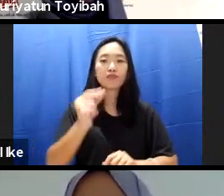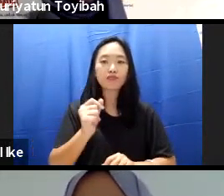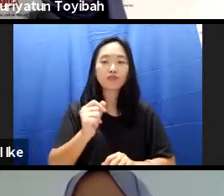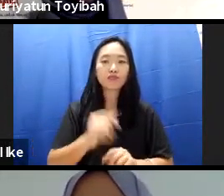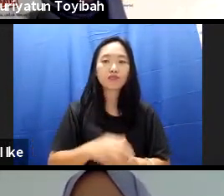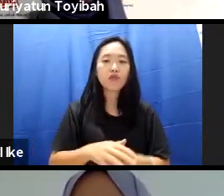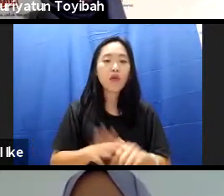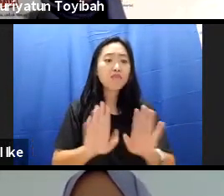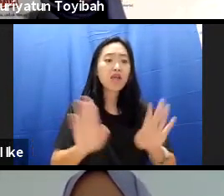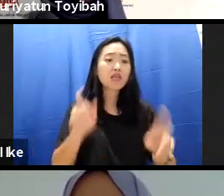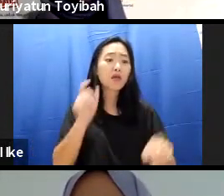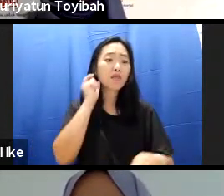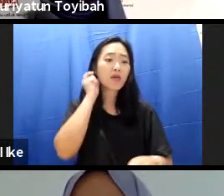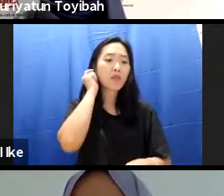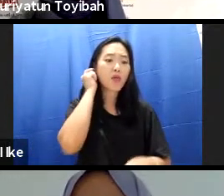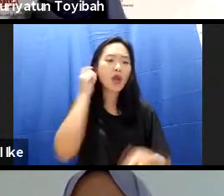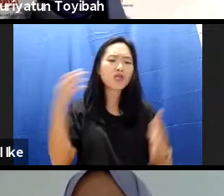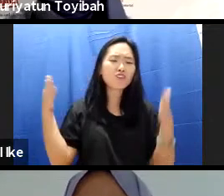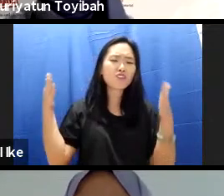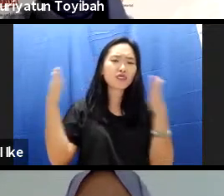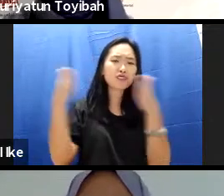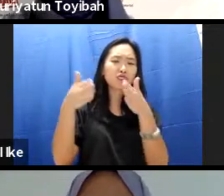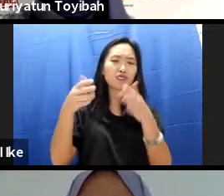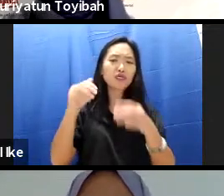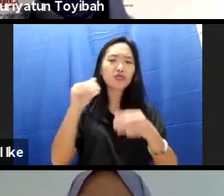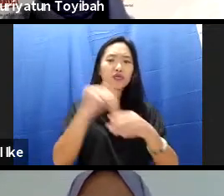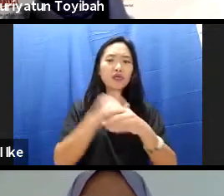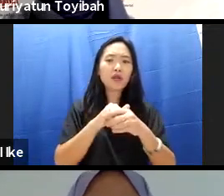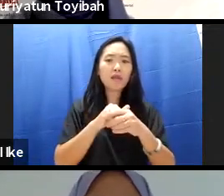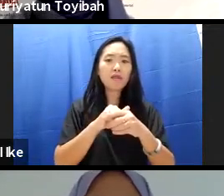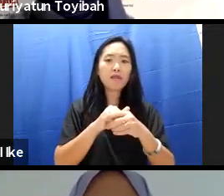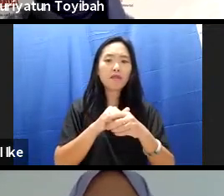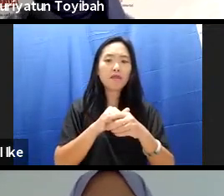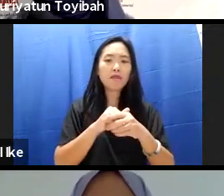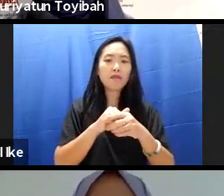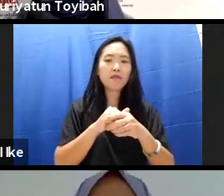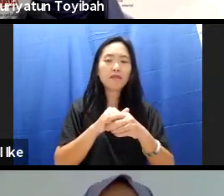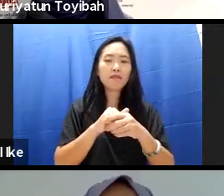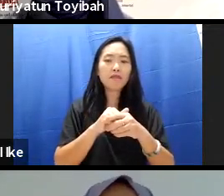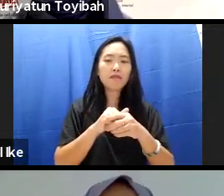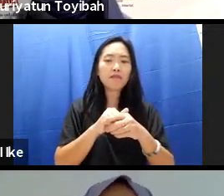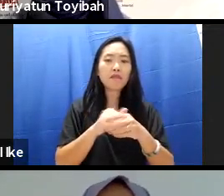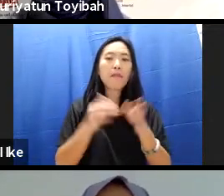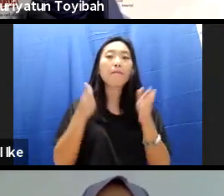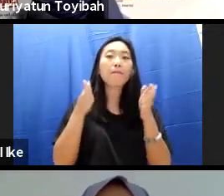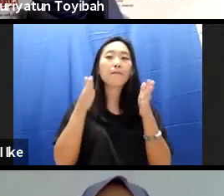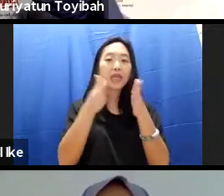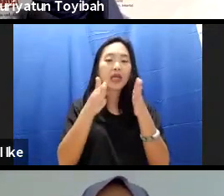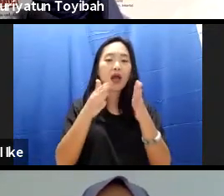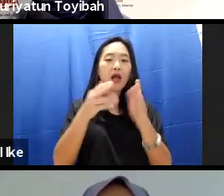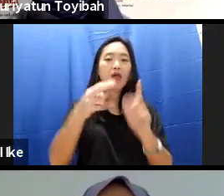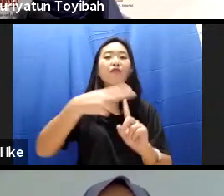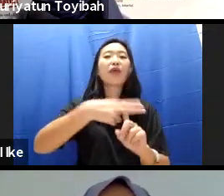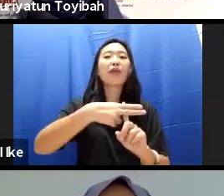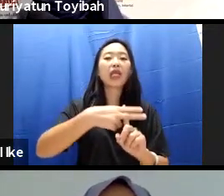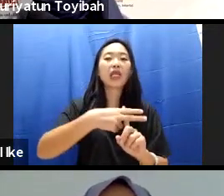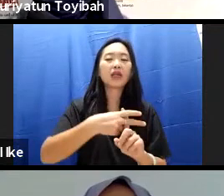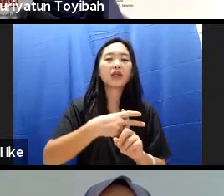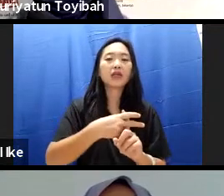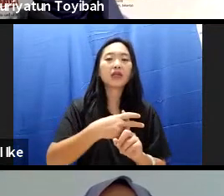misalnya terkonsentrasi ke dalam apa bidang-bidang yang misalnya dianggap feminin, dan kemudian itu juga